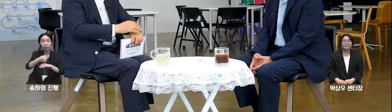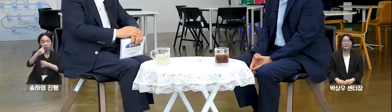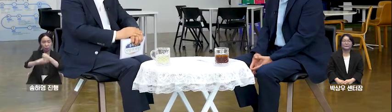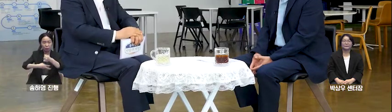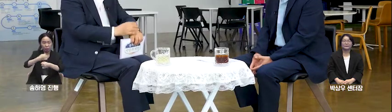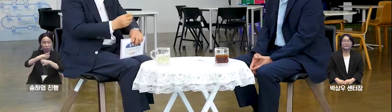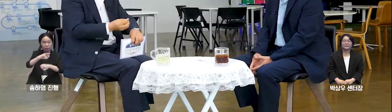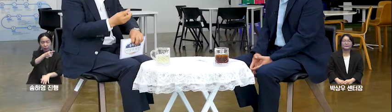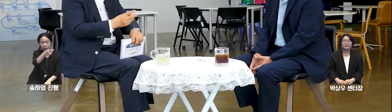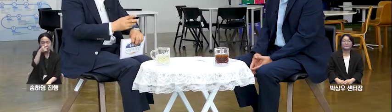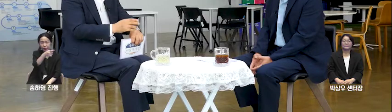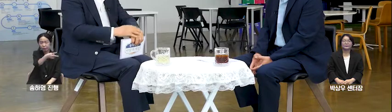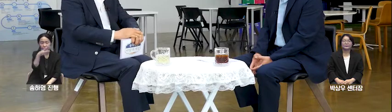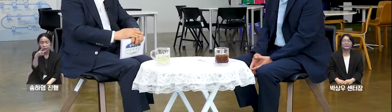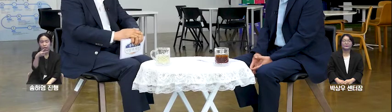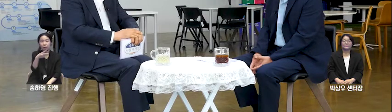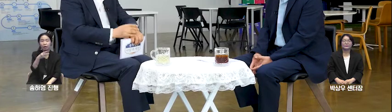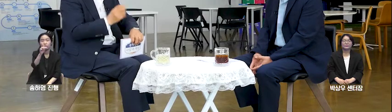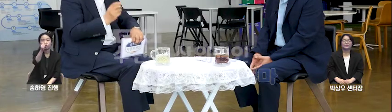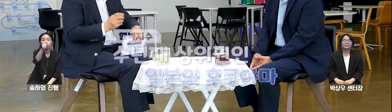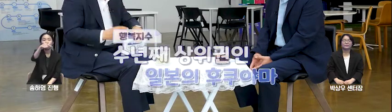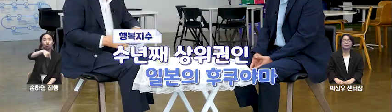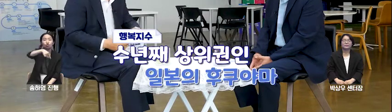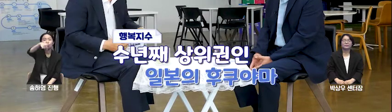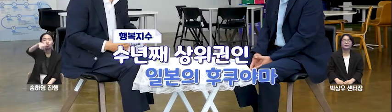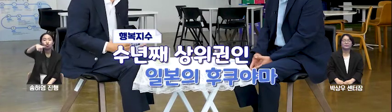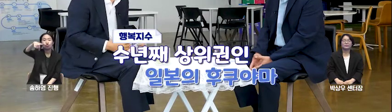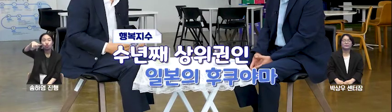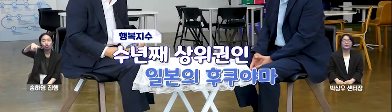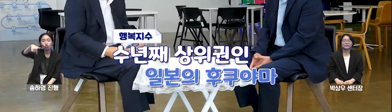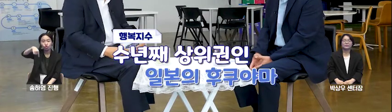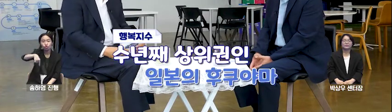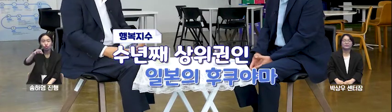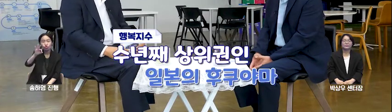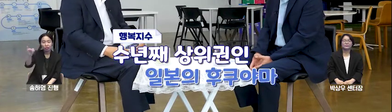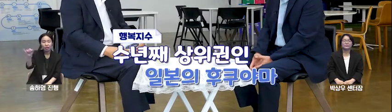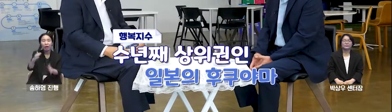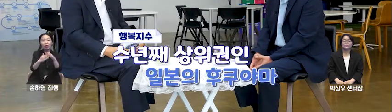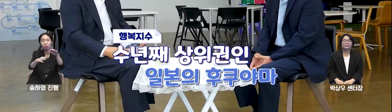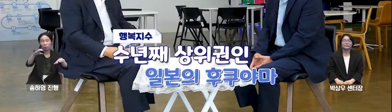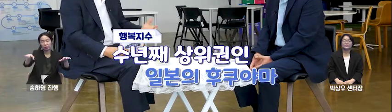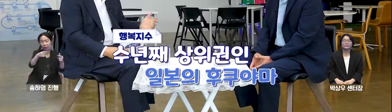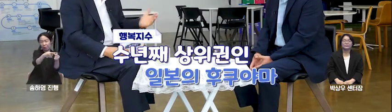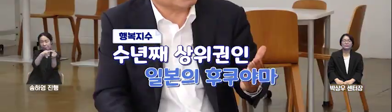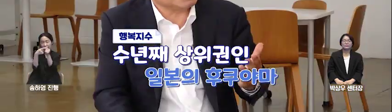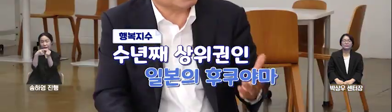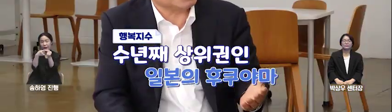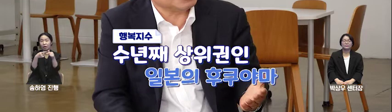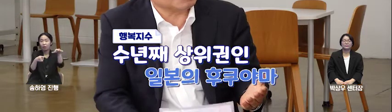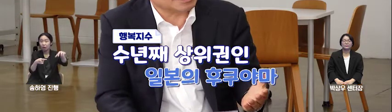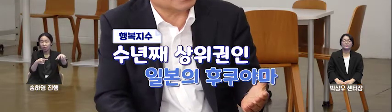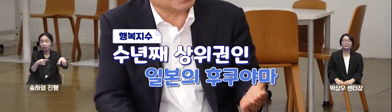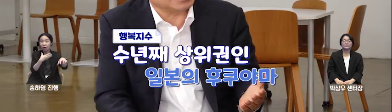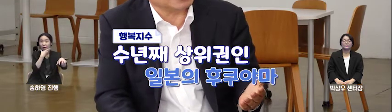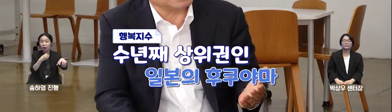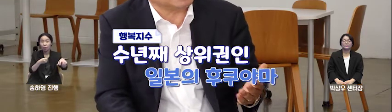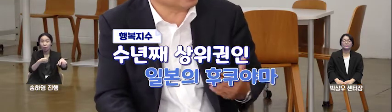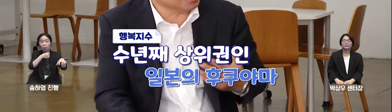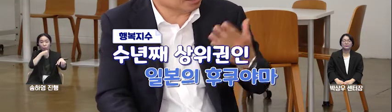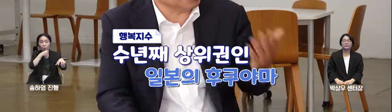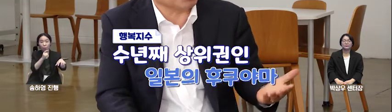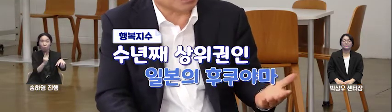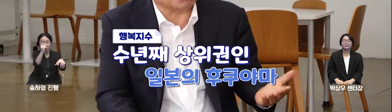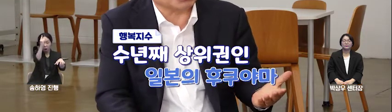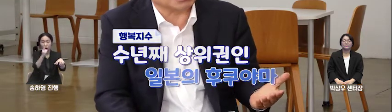수년째 1등, 2등을 하는 동네가 후쿠이라고 하는 동네더라고요. 후쿠이시. 그 마을에